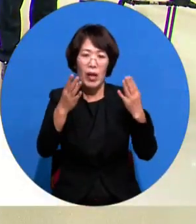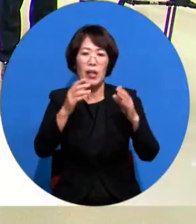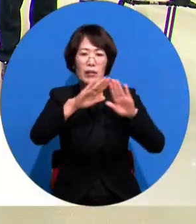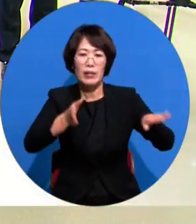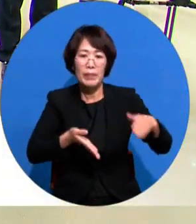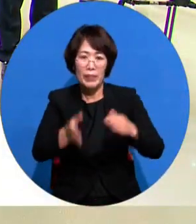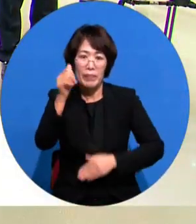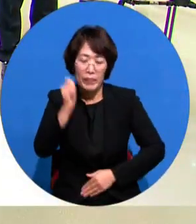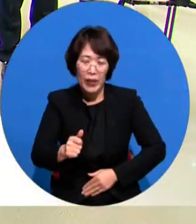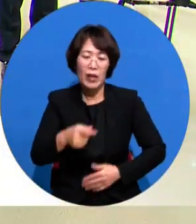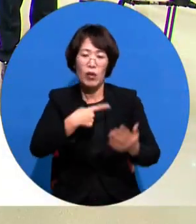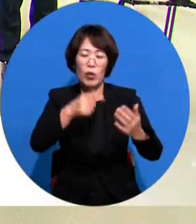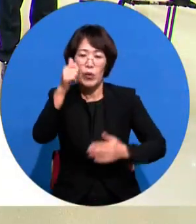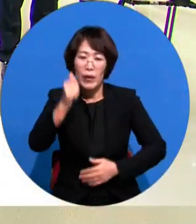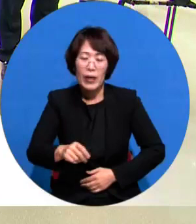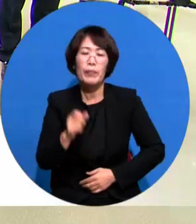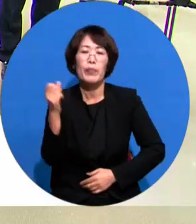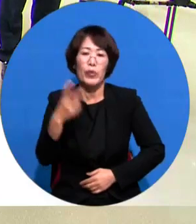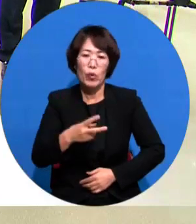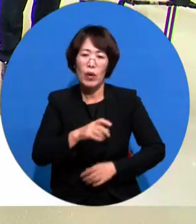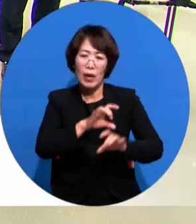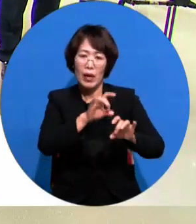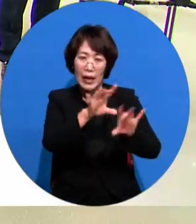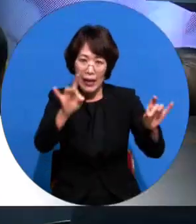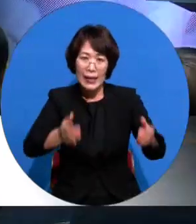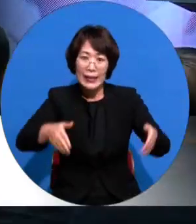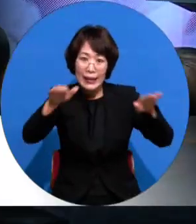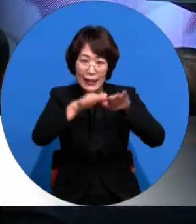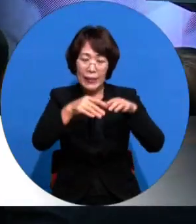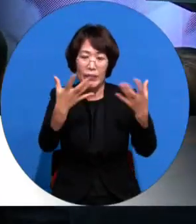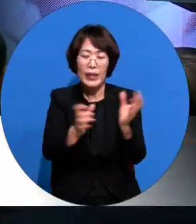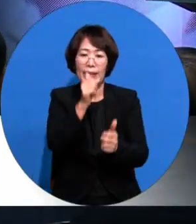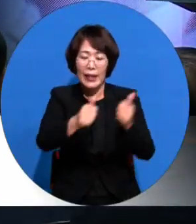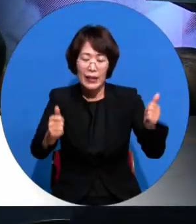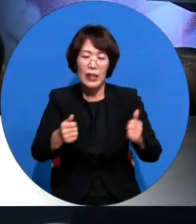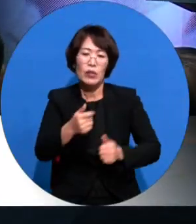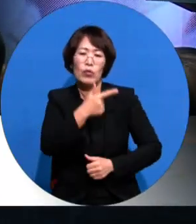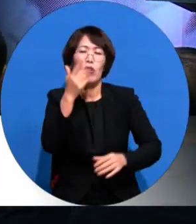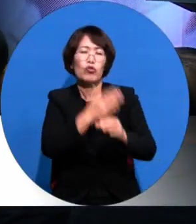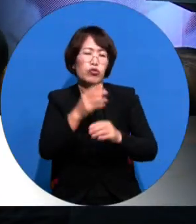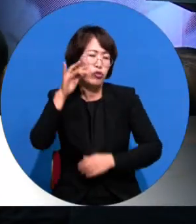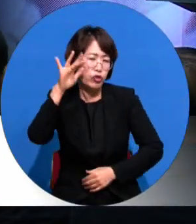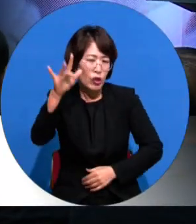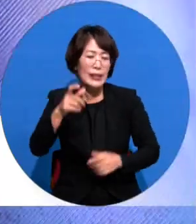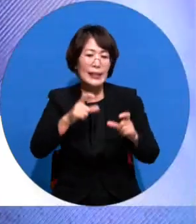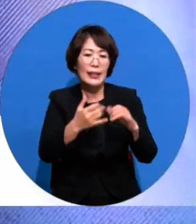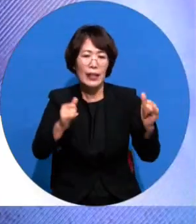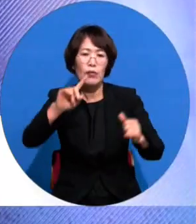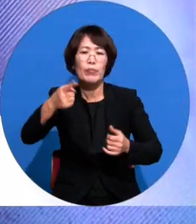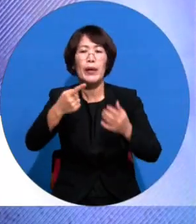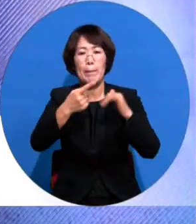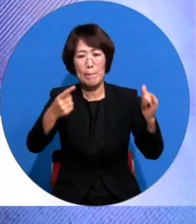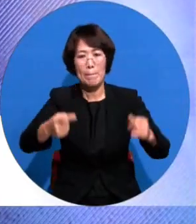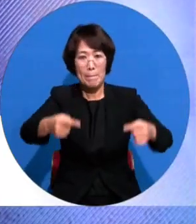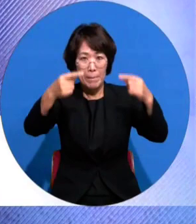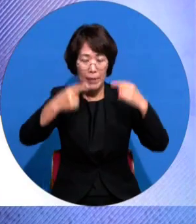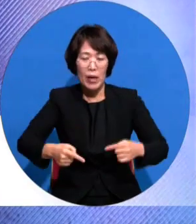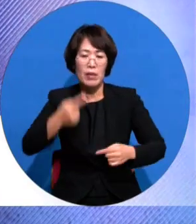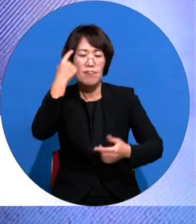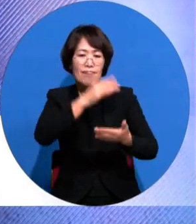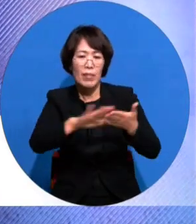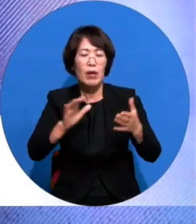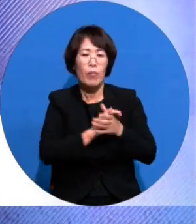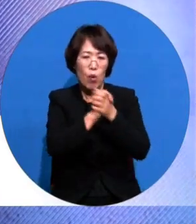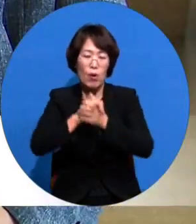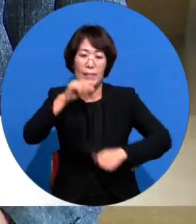전남지사와 김대중 전남교육감을 비롯해 각급 기관 단체장과 DJ를 그리워하는 도우민 등 100여 명이 참석해 평화와